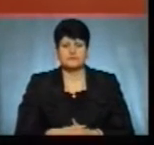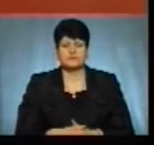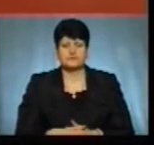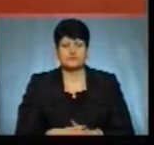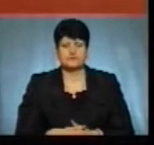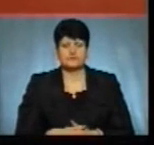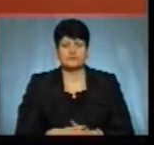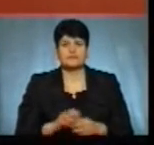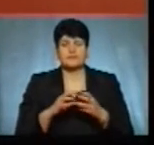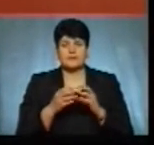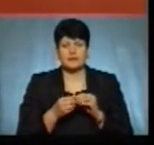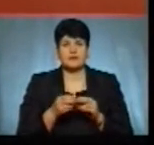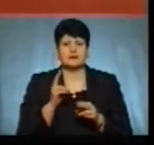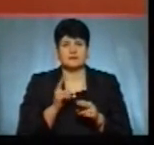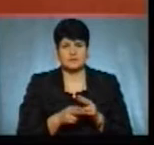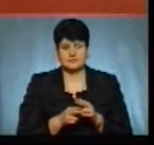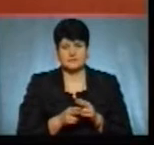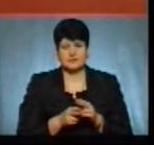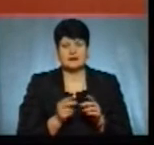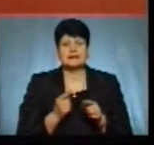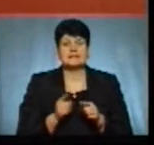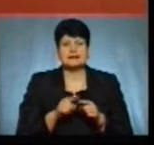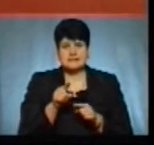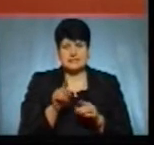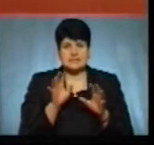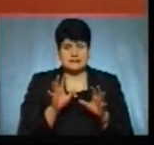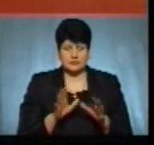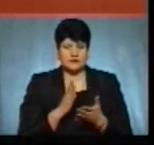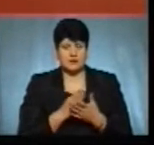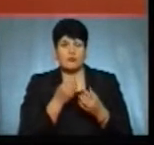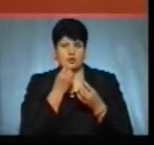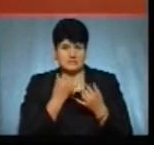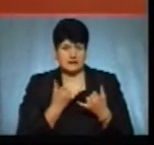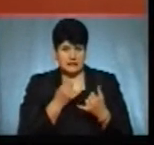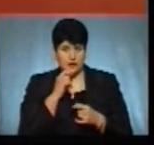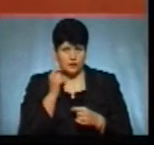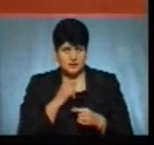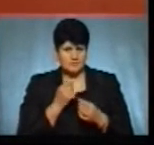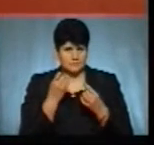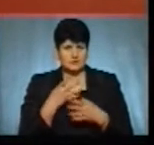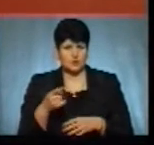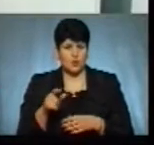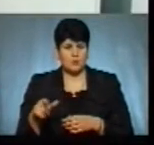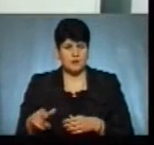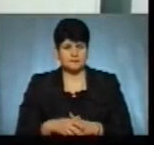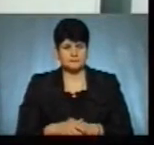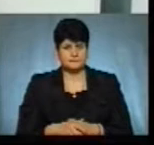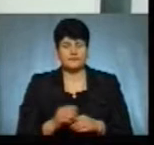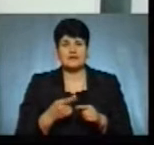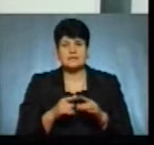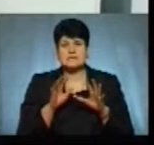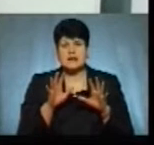власне, резюмуючи, на завершення, чи цей закон є позитивний для України і пересічного тернополянина? Цей